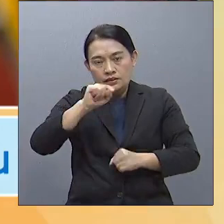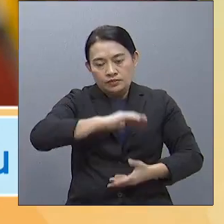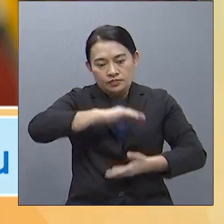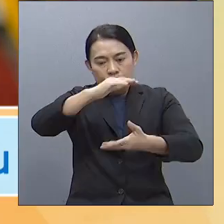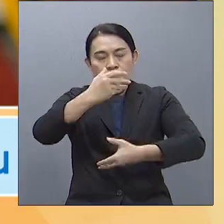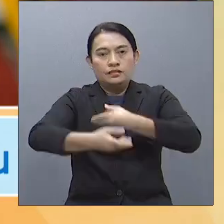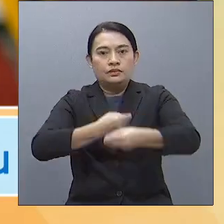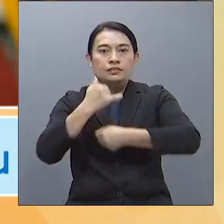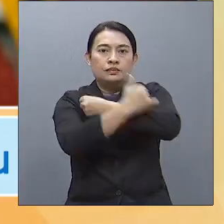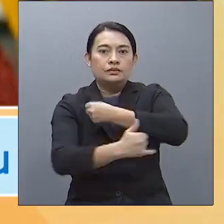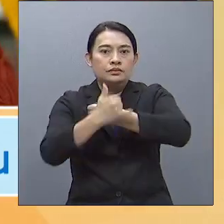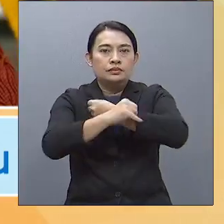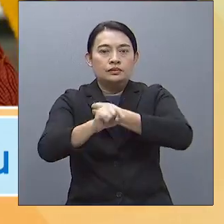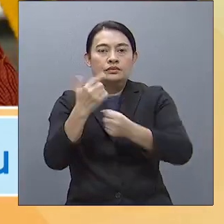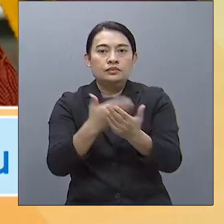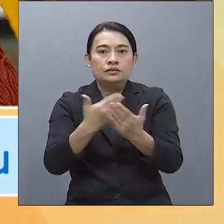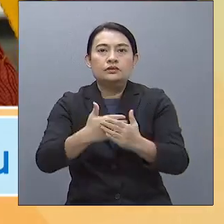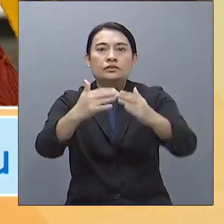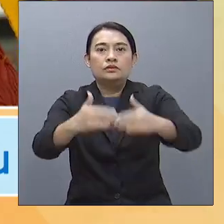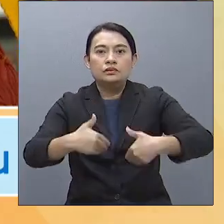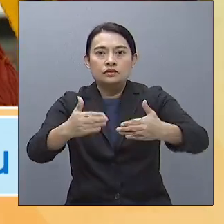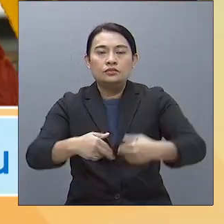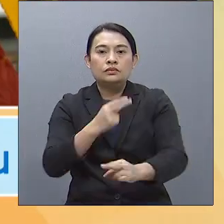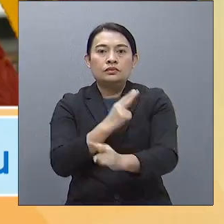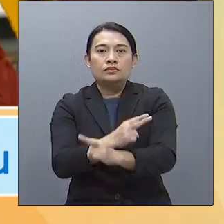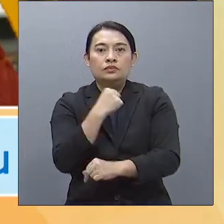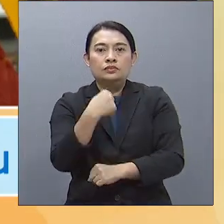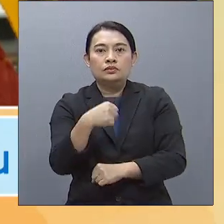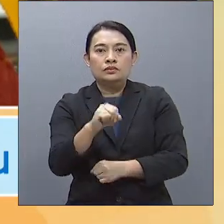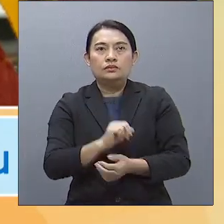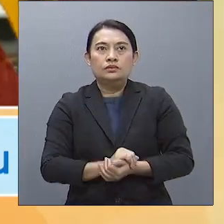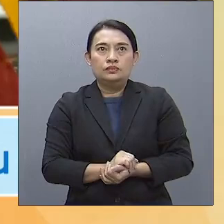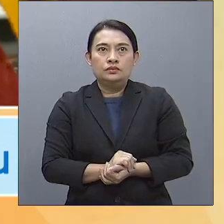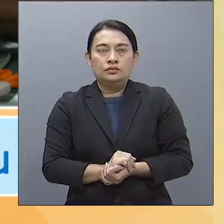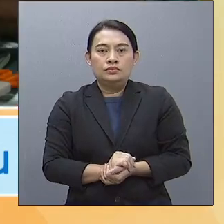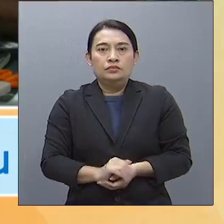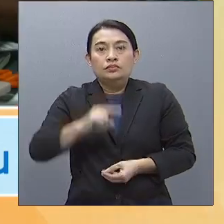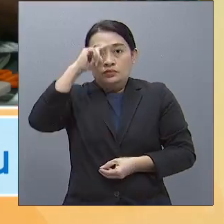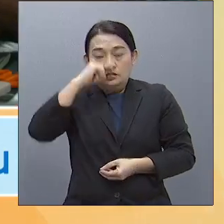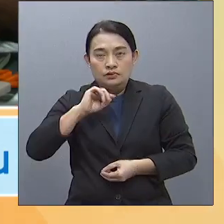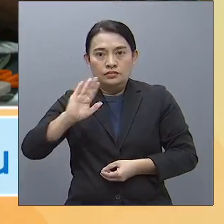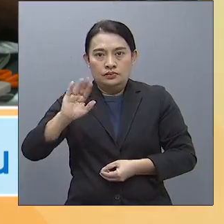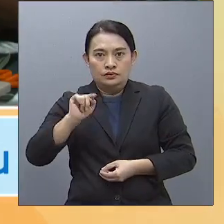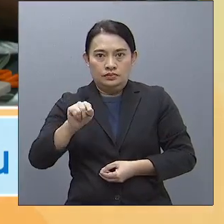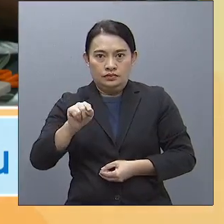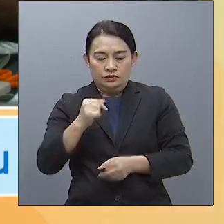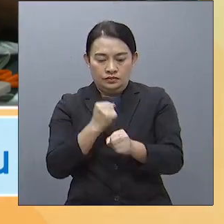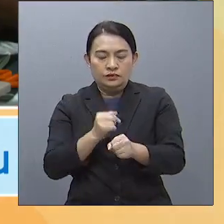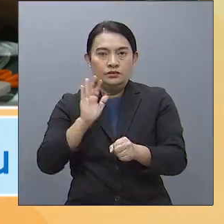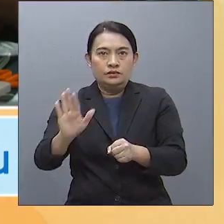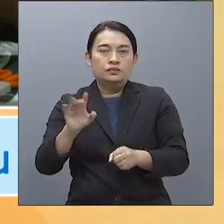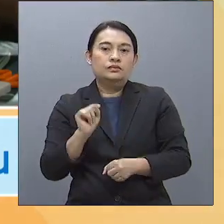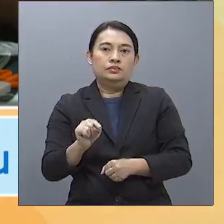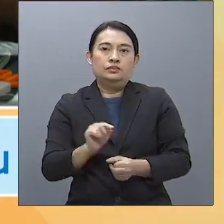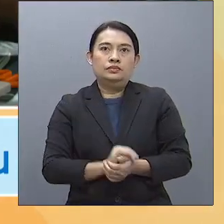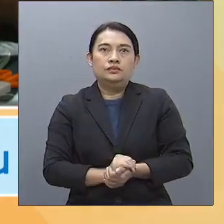น์ปรากฏว่ามันสามารถสร้างกำไรได้10เท่าตัว ใช่แล้วถ้าเกิดมันมาจากไทยที่เป็นต้นตำรับของบางอย่างอ่ะที่มันเป็นซอฟต์พาวเวอร์เนี่ยผมว่าต่